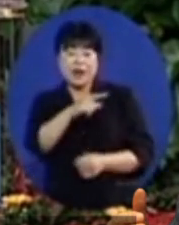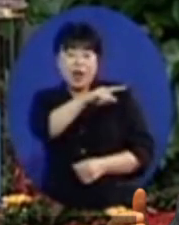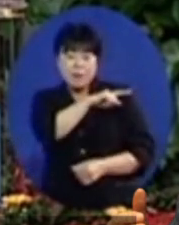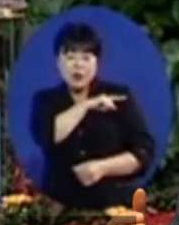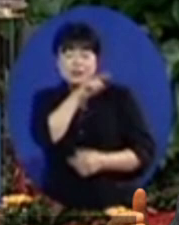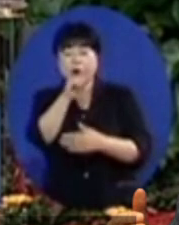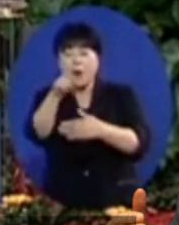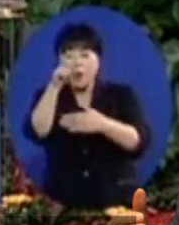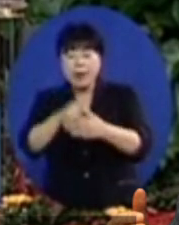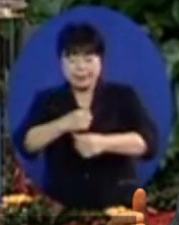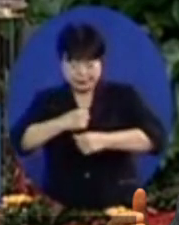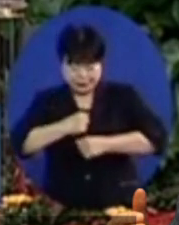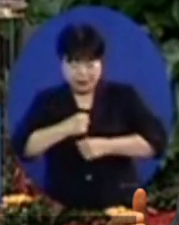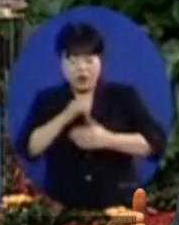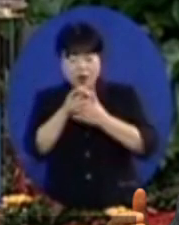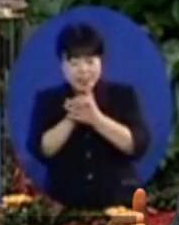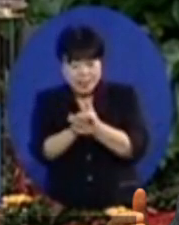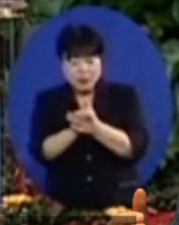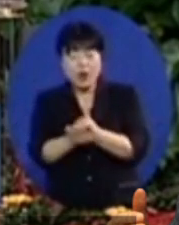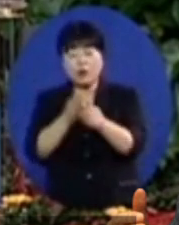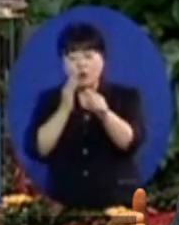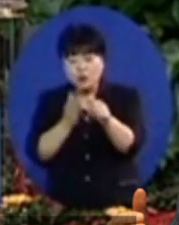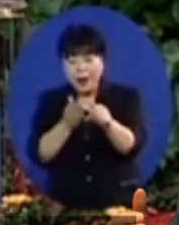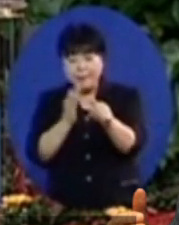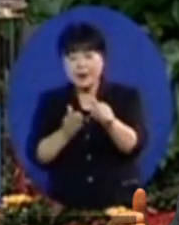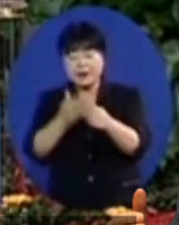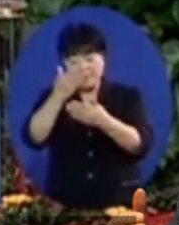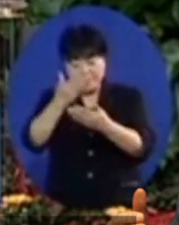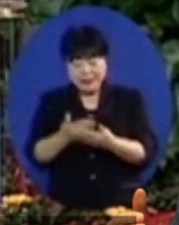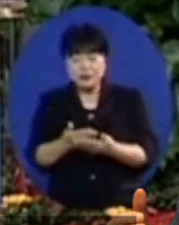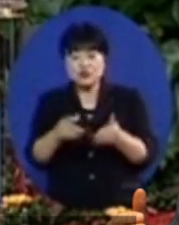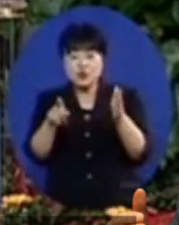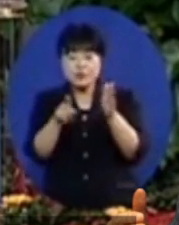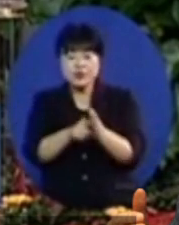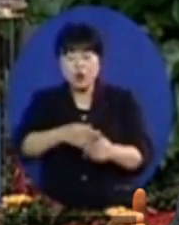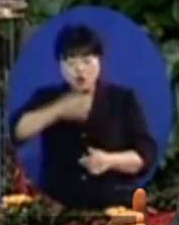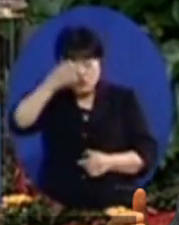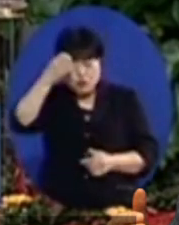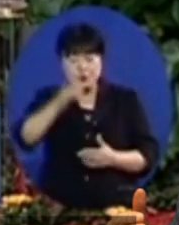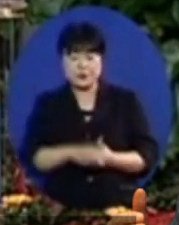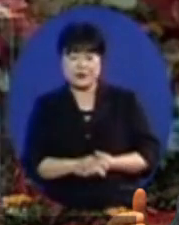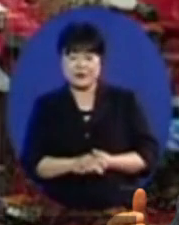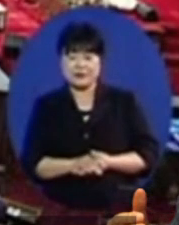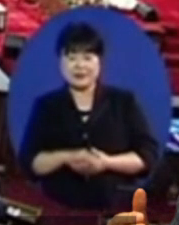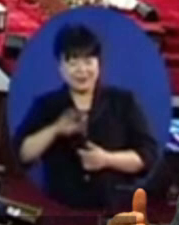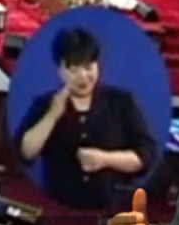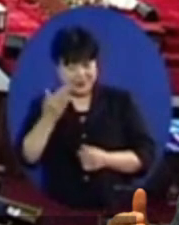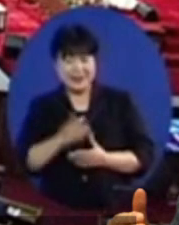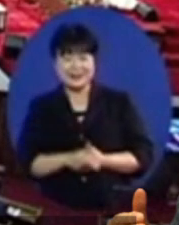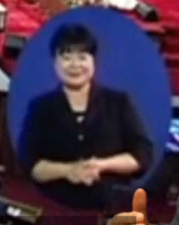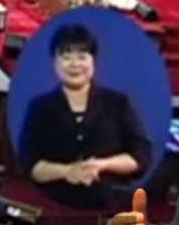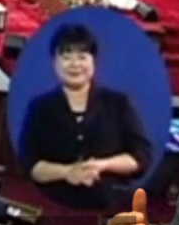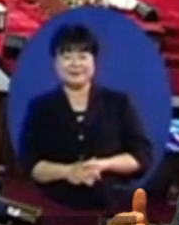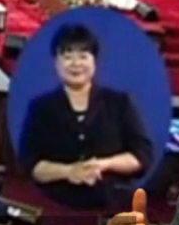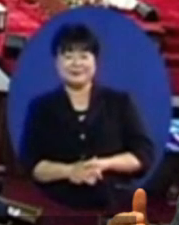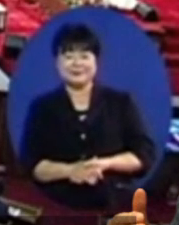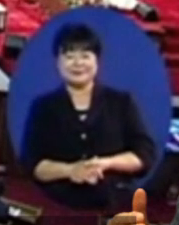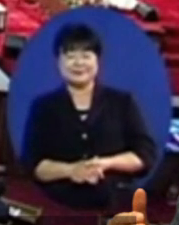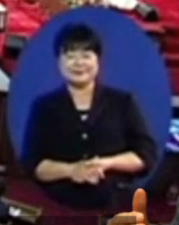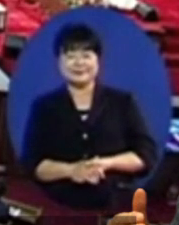마음을 지키고 기도하고 구한 것은 받은 줄로 믿고 꿈꾸며 나아가야만 되는 것입니다.